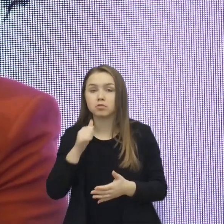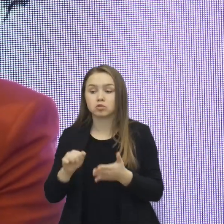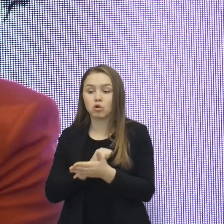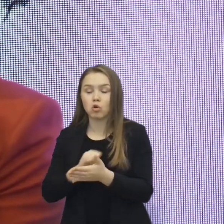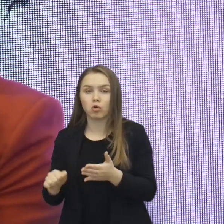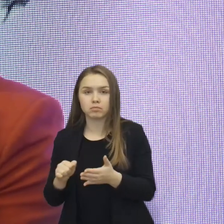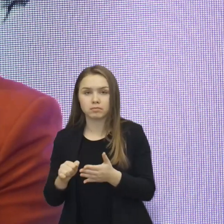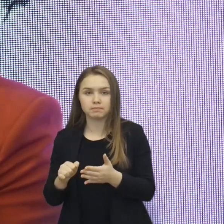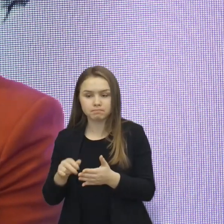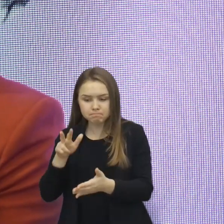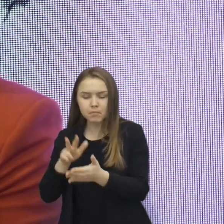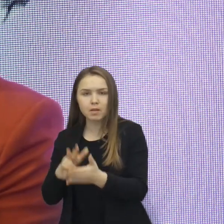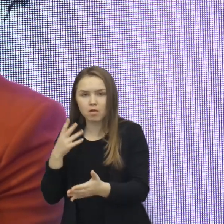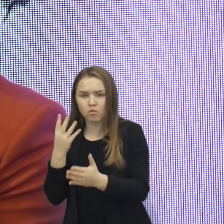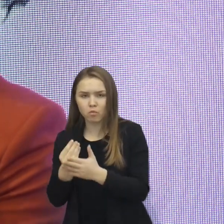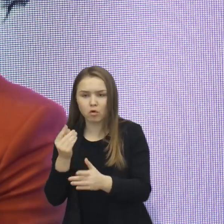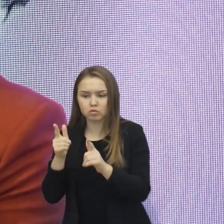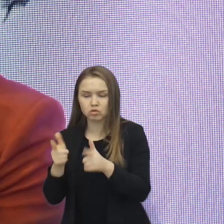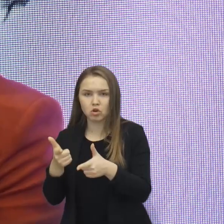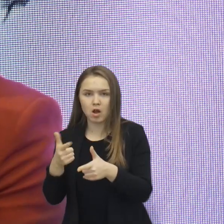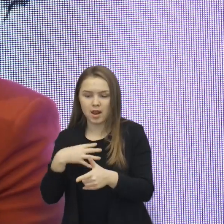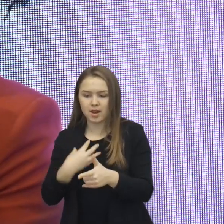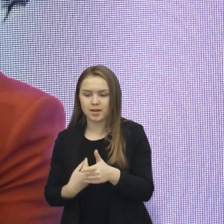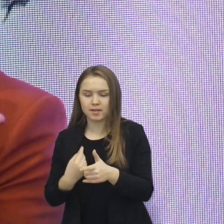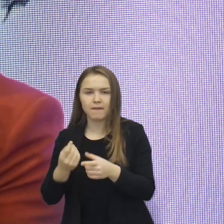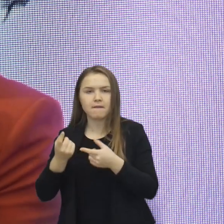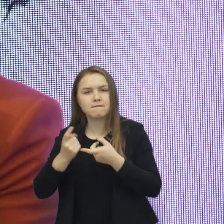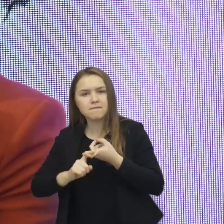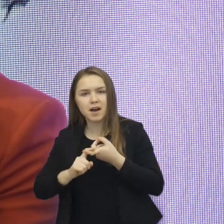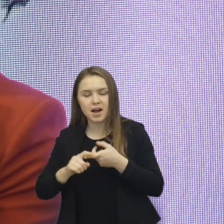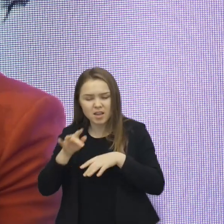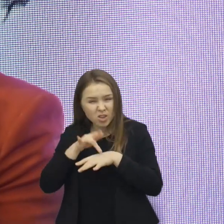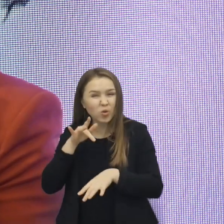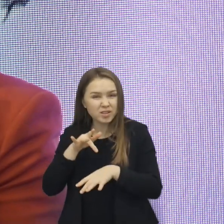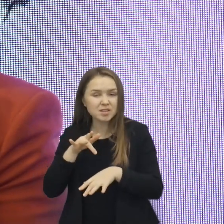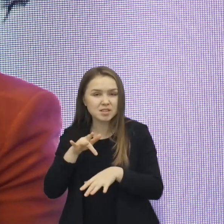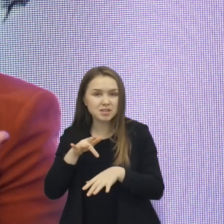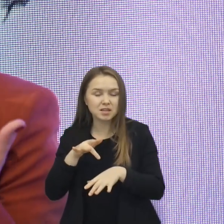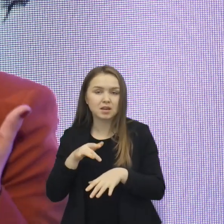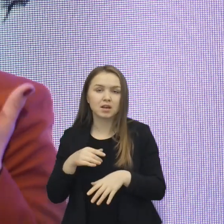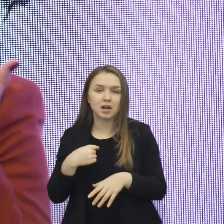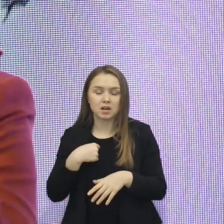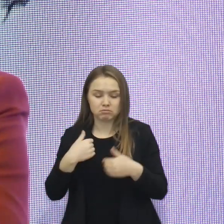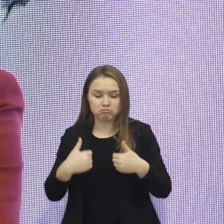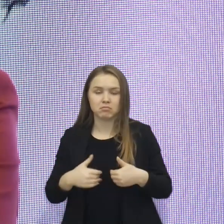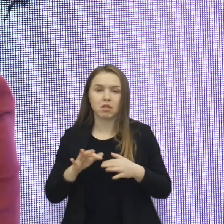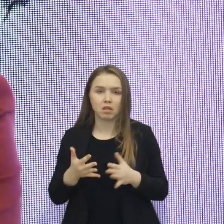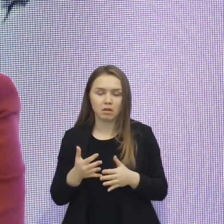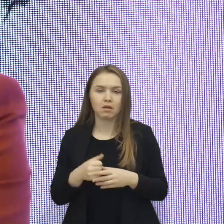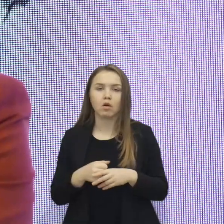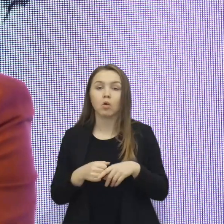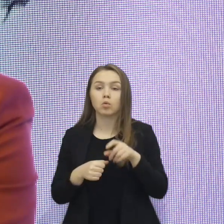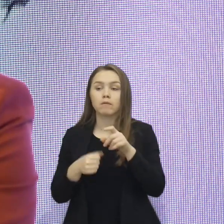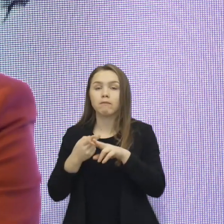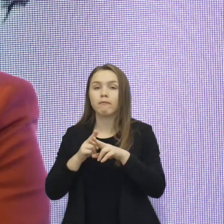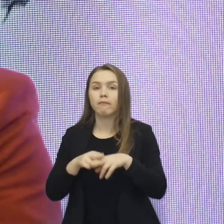atpažintų ir pripažintų tavo tikrąją lytį, taip kaip tu jautiesi ir kokias tu esi, žmogui neleidžia tada normaliai